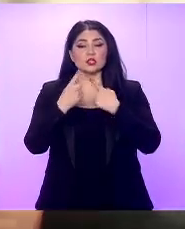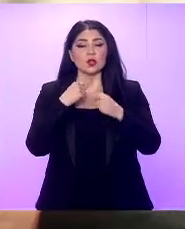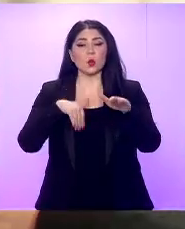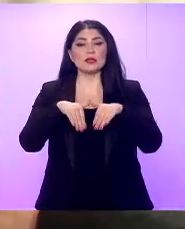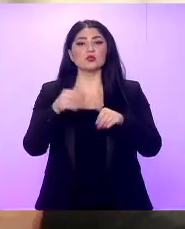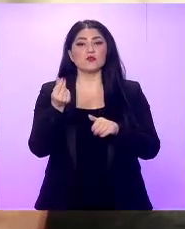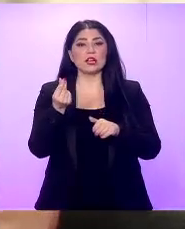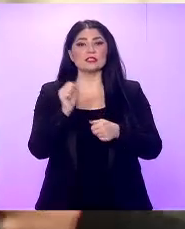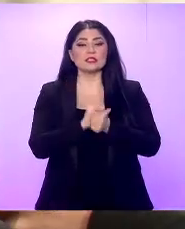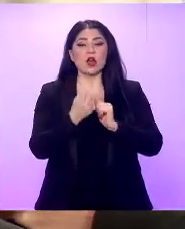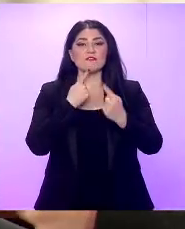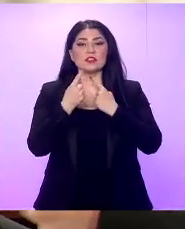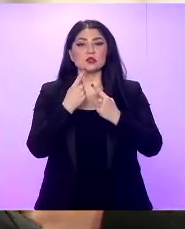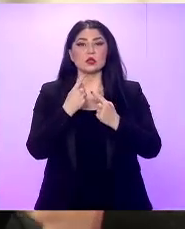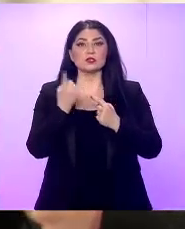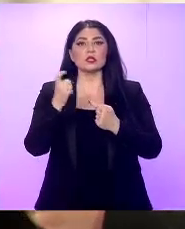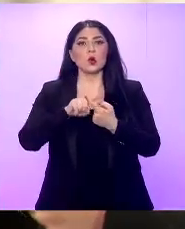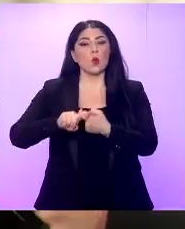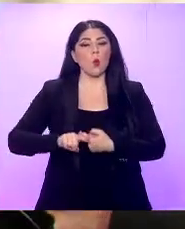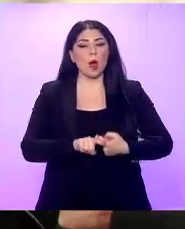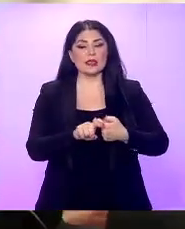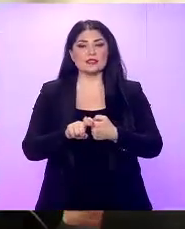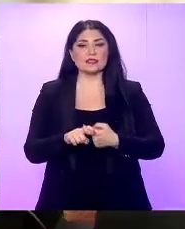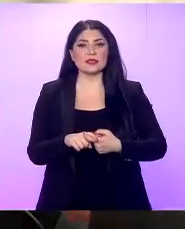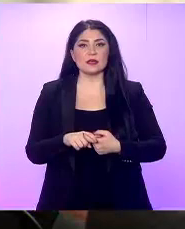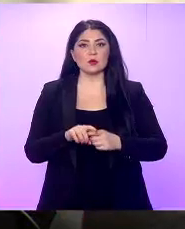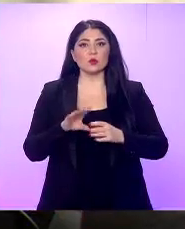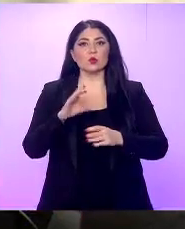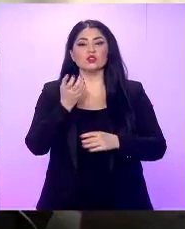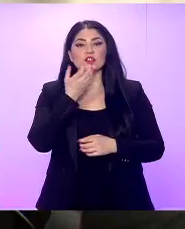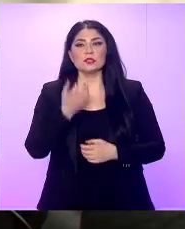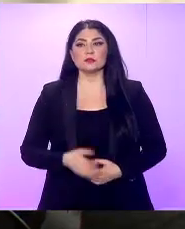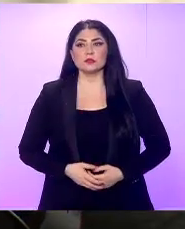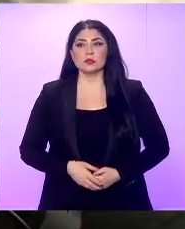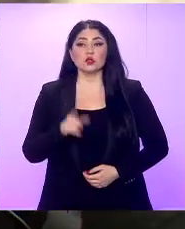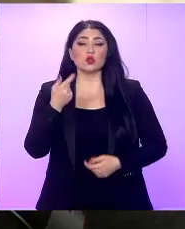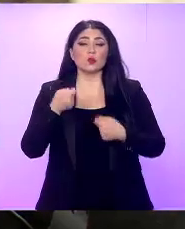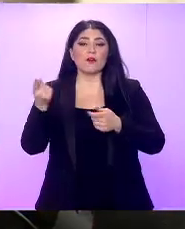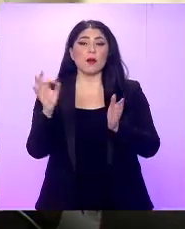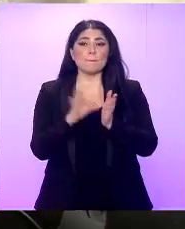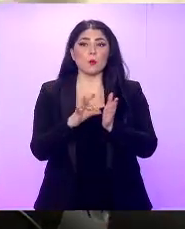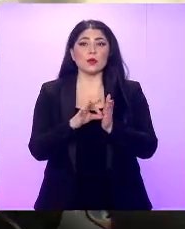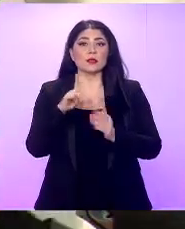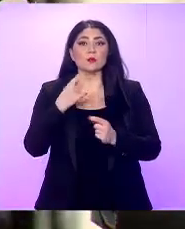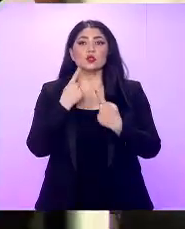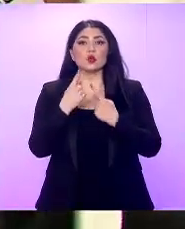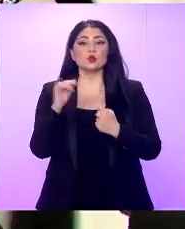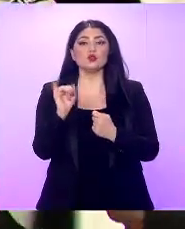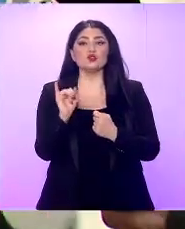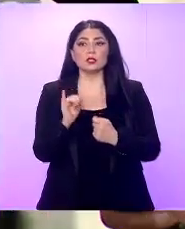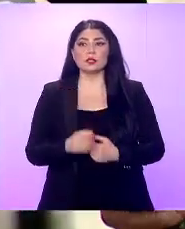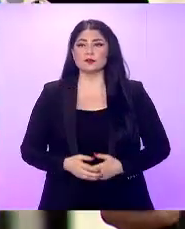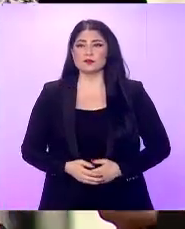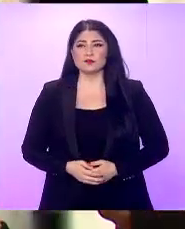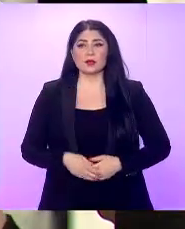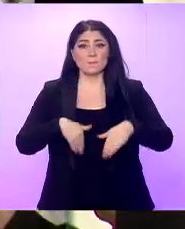ministrul finanțelor sau le veți discuta în prima ședință a coaliției? Dumneavoastră veniți cu niște propuneri, dar ele trebuie să fie materializate, discutate cu cine? Veți cere să fie prezent